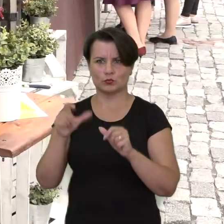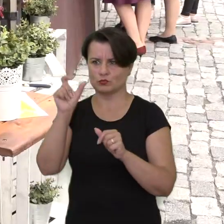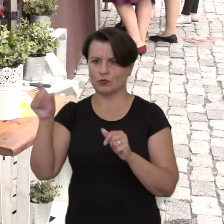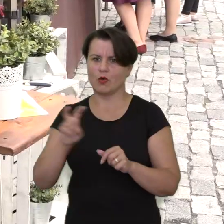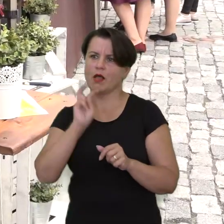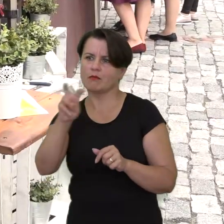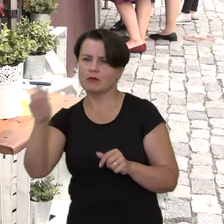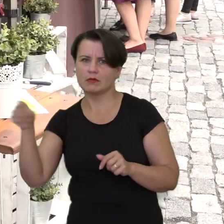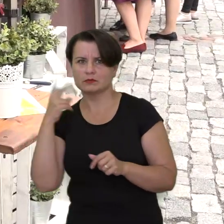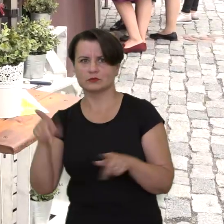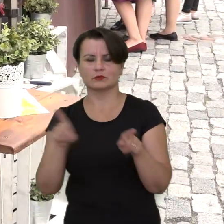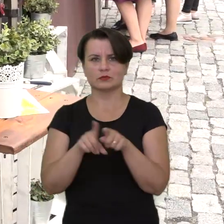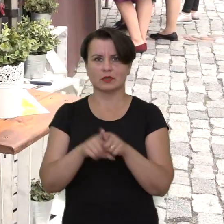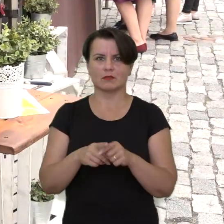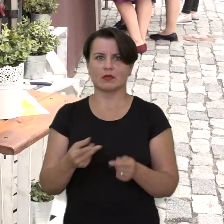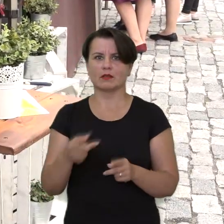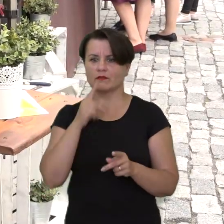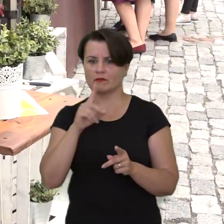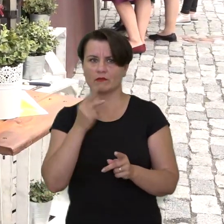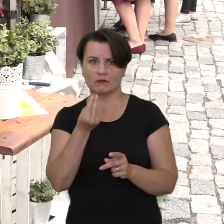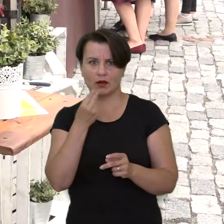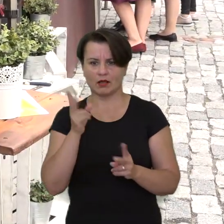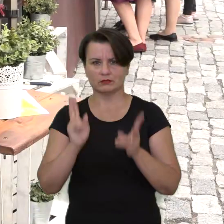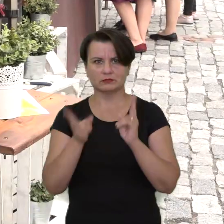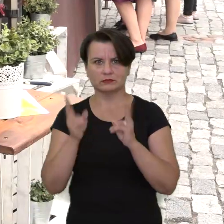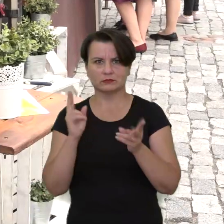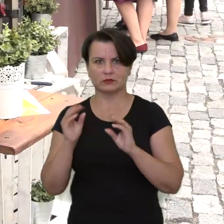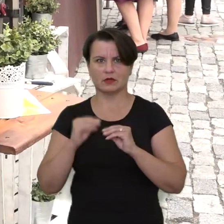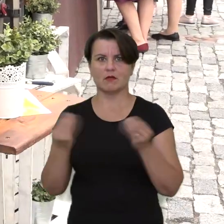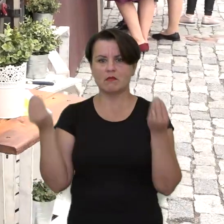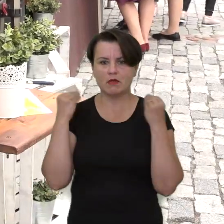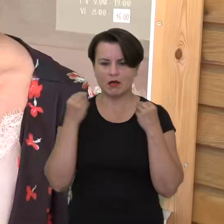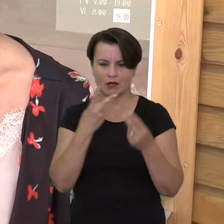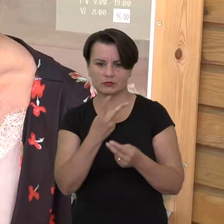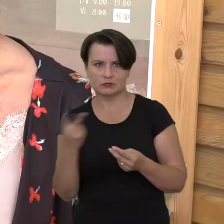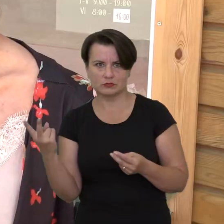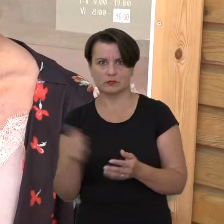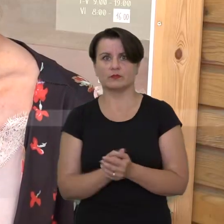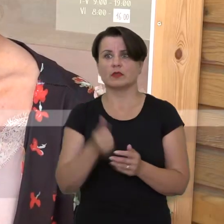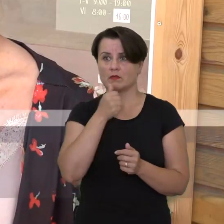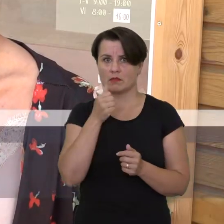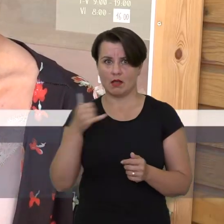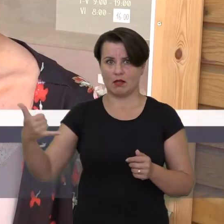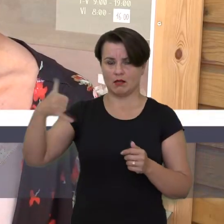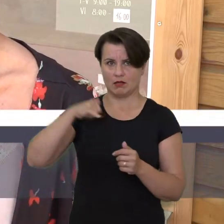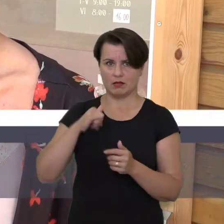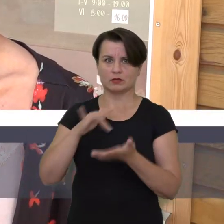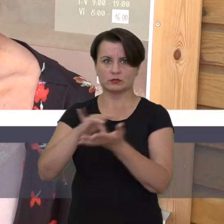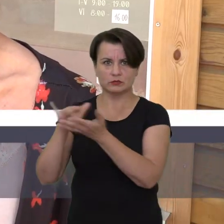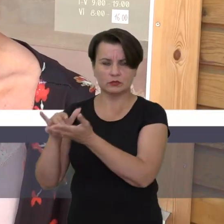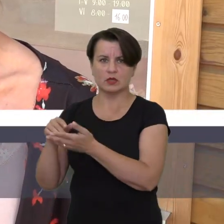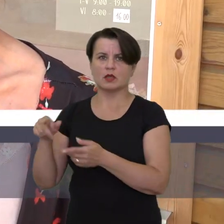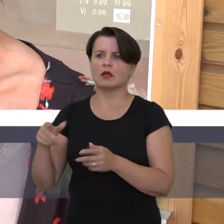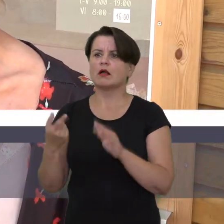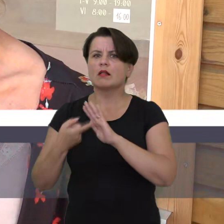ūkininkų lankymą, maisto festivalius, kulinarines pamokas. Ir kada kreipiasi turistai, pas mus dėl ekskursijų neretai iš karto klausia, kur